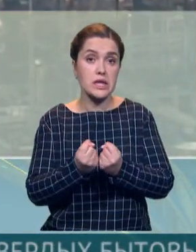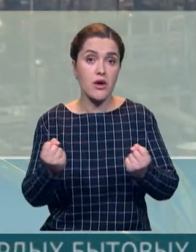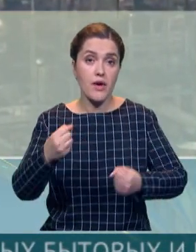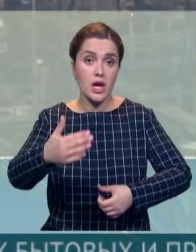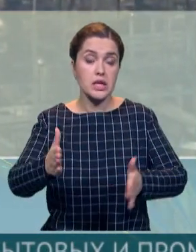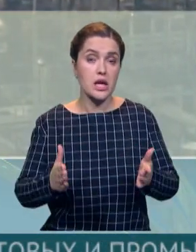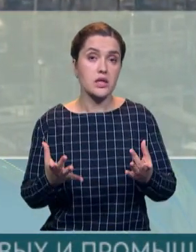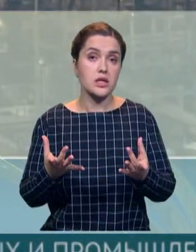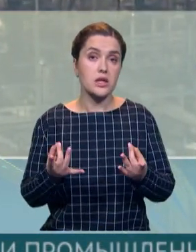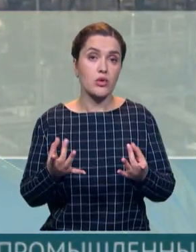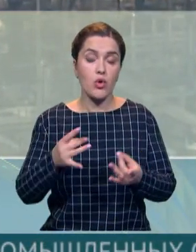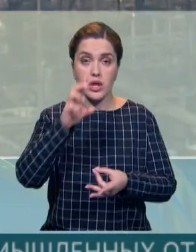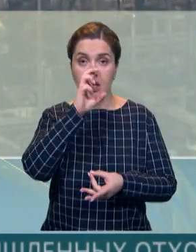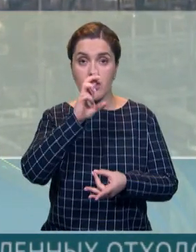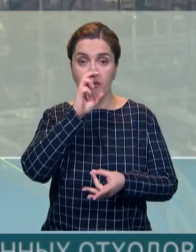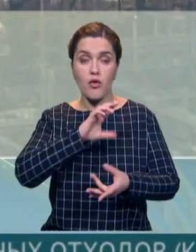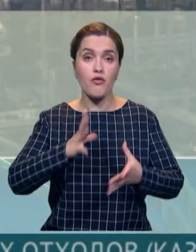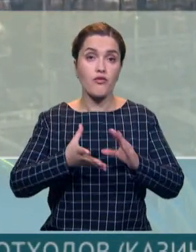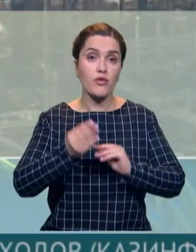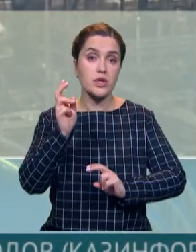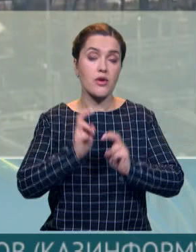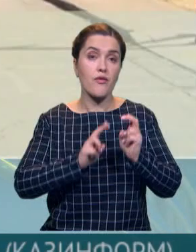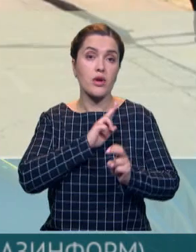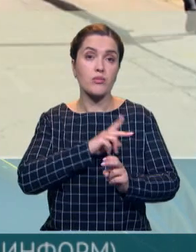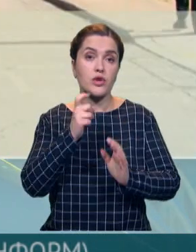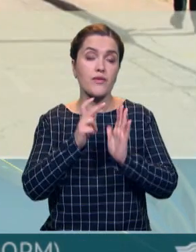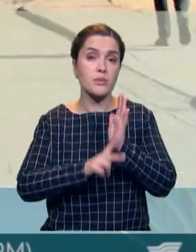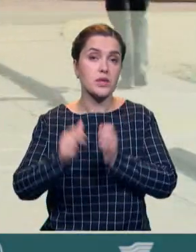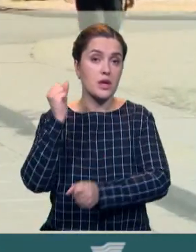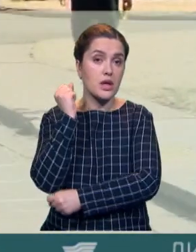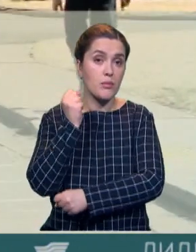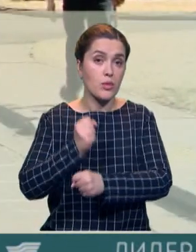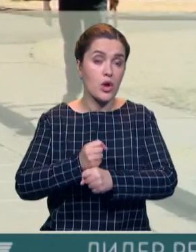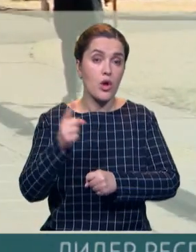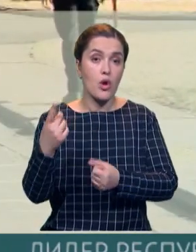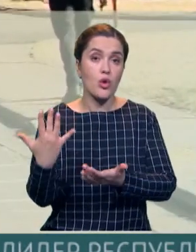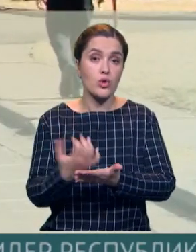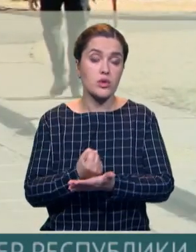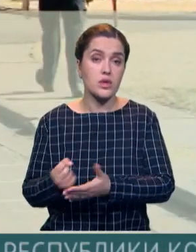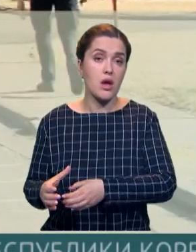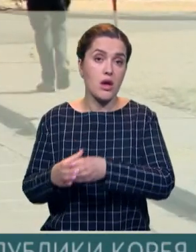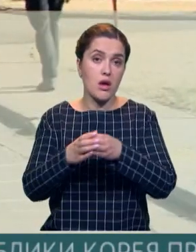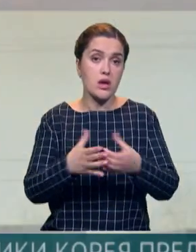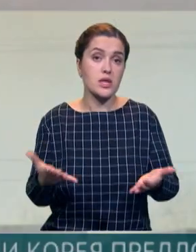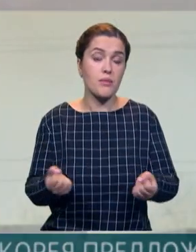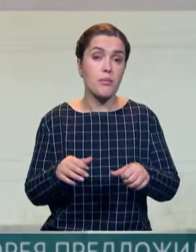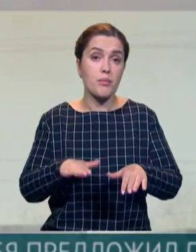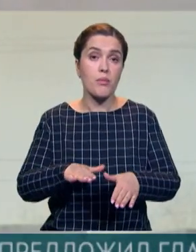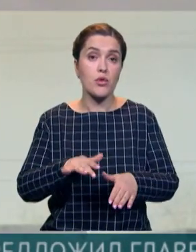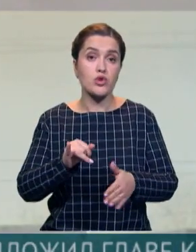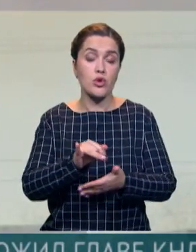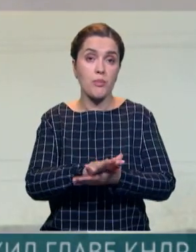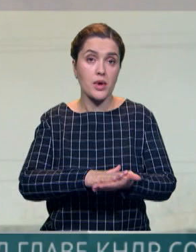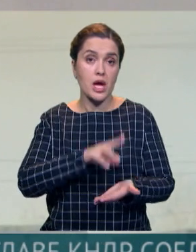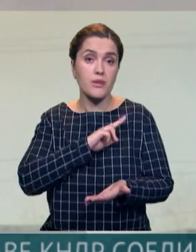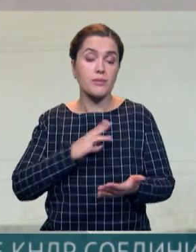взрыва контейнера с сырой нефтью. Всего на заводе работает около 180 сотрудников, их удалось эвакуировать. На месте